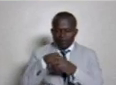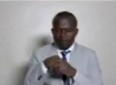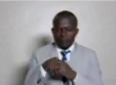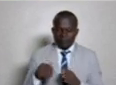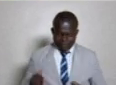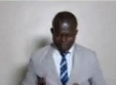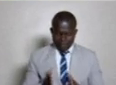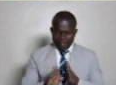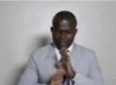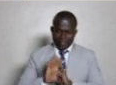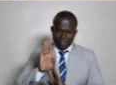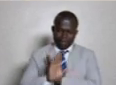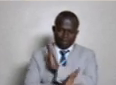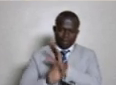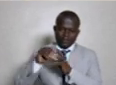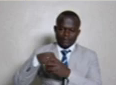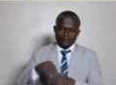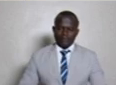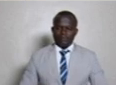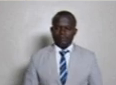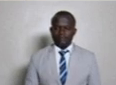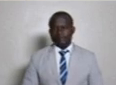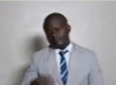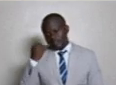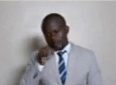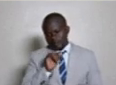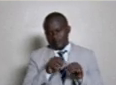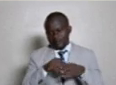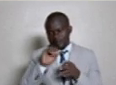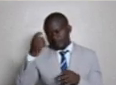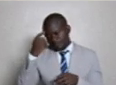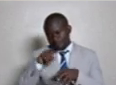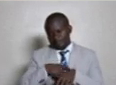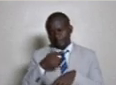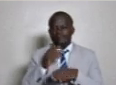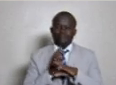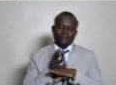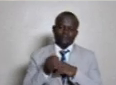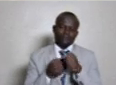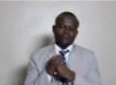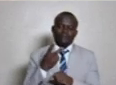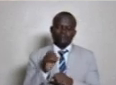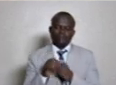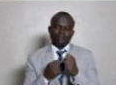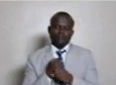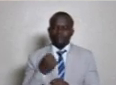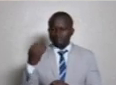nzira y'iterambere igihugu kirimo. Iyo urebye abasigaye muri guverinoma mu gihe kingana n'imyaka ibiri se cyangwa itatu